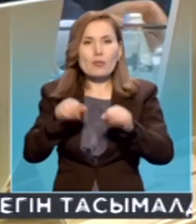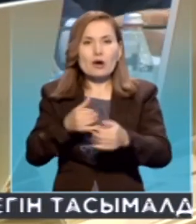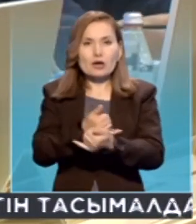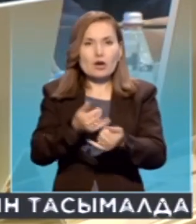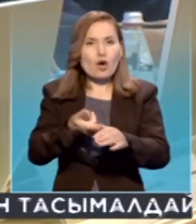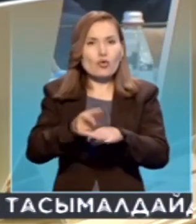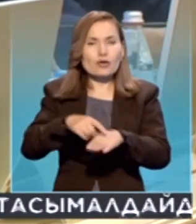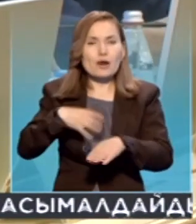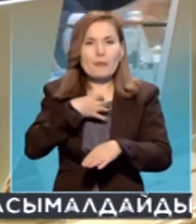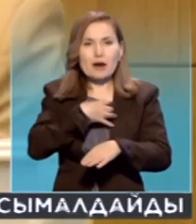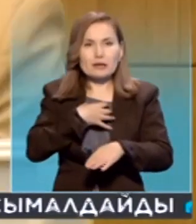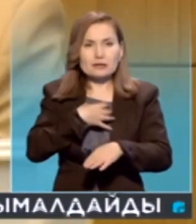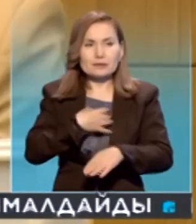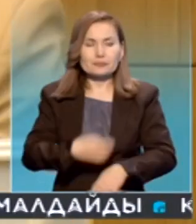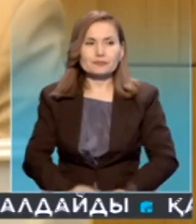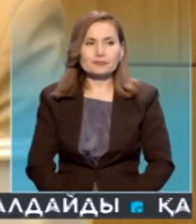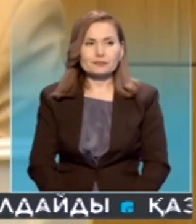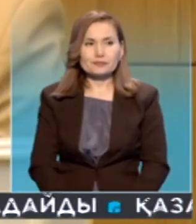аса маңызды деді.